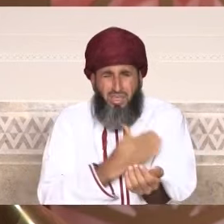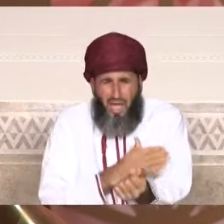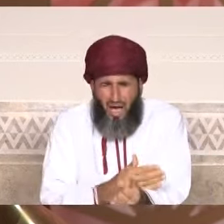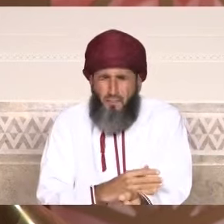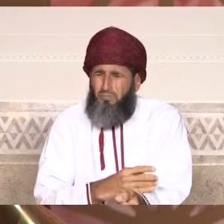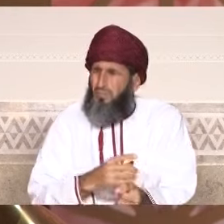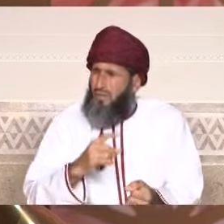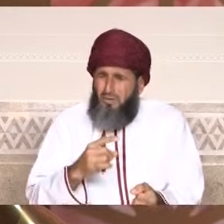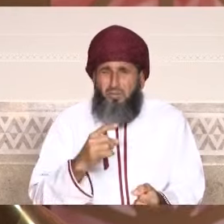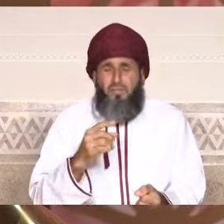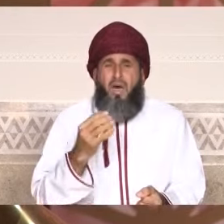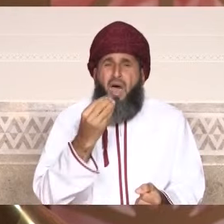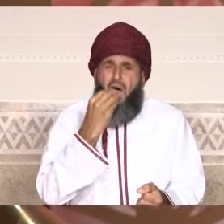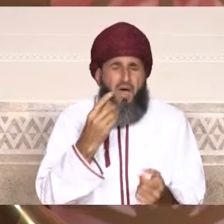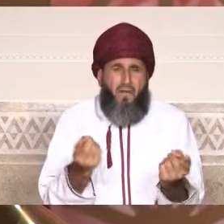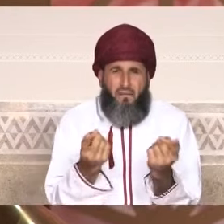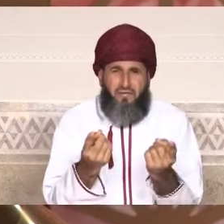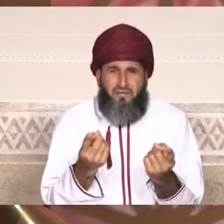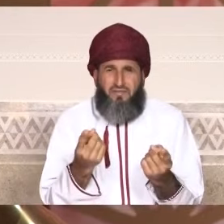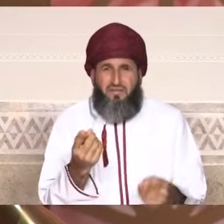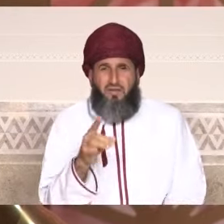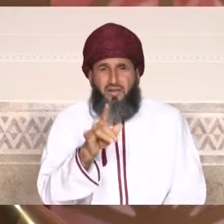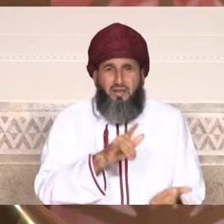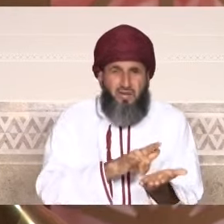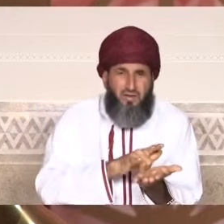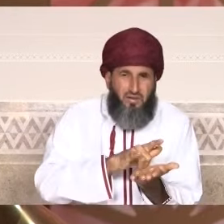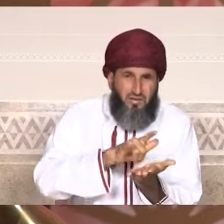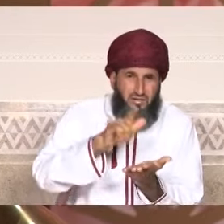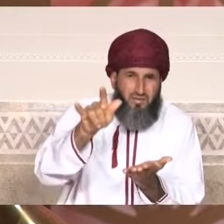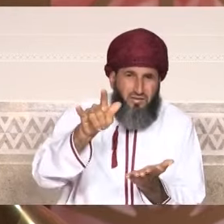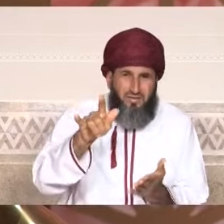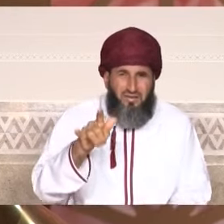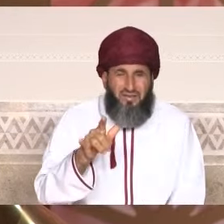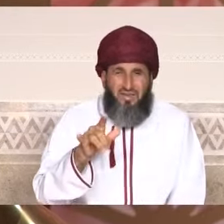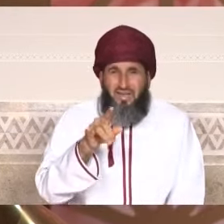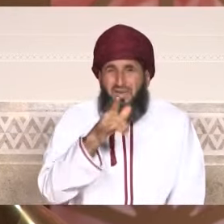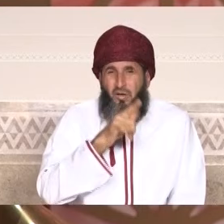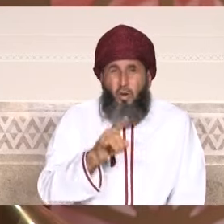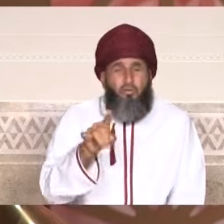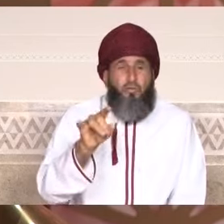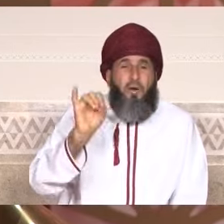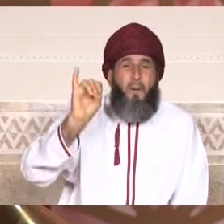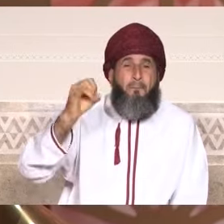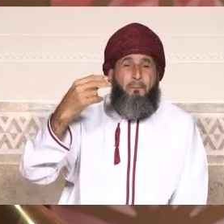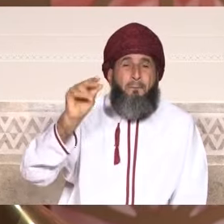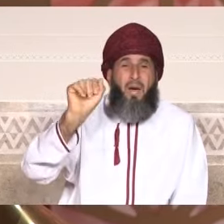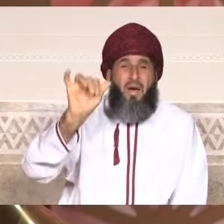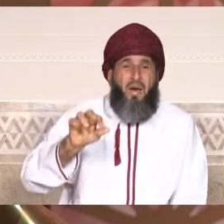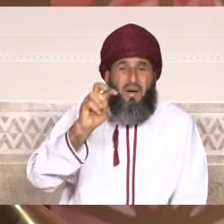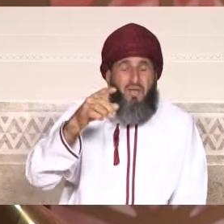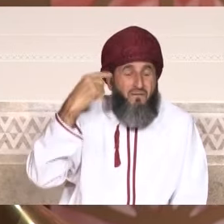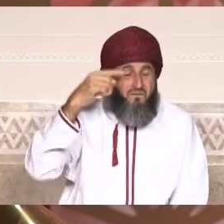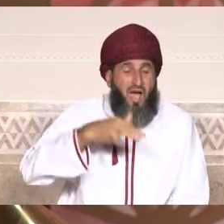هذه مسألة أخرى. المسألة هنا هل سفر المعصية، وهنا قلنا بما خالطه